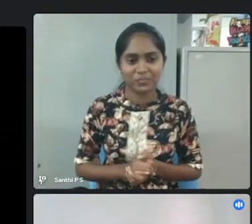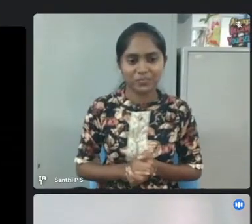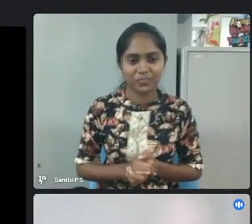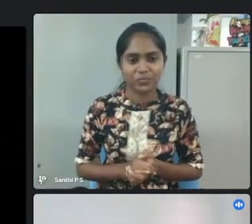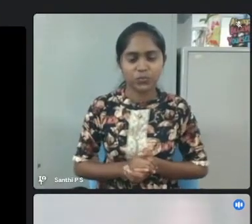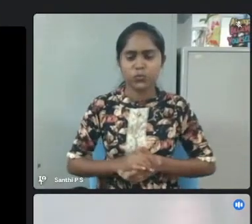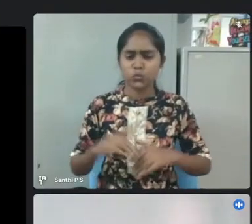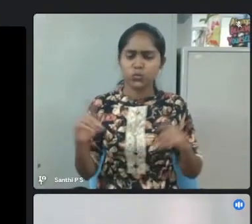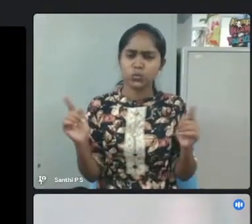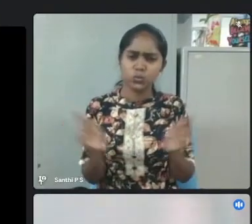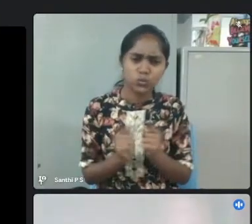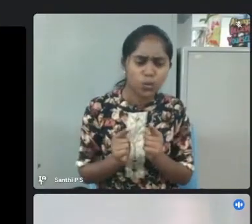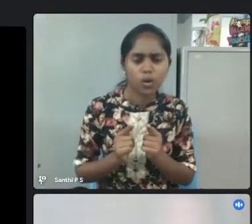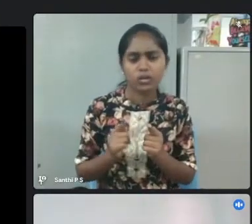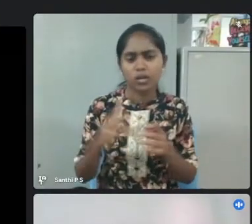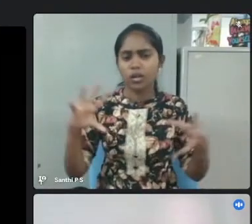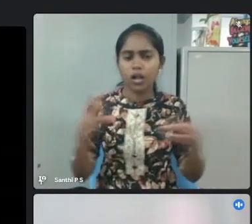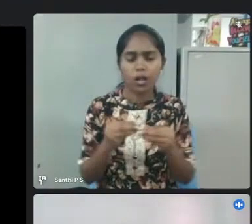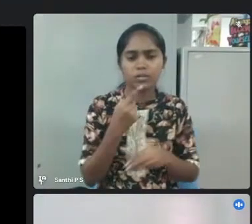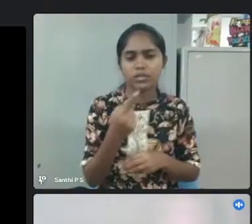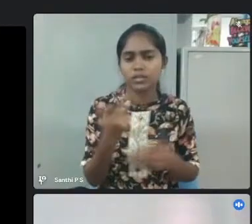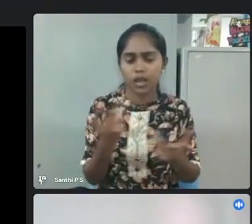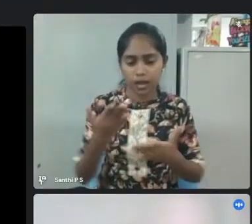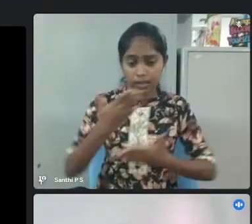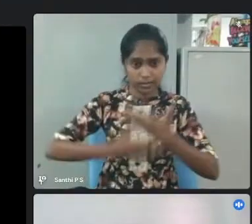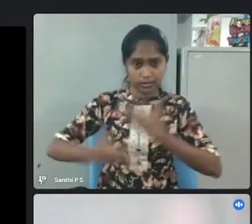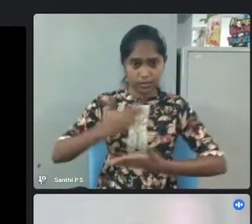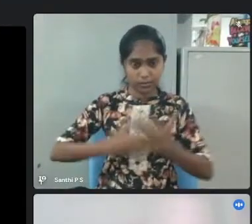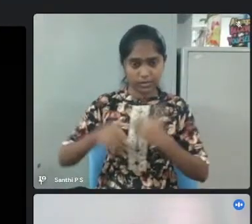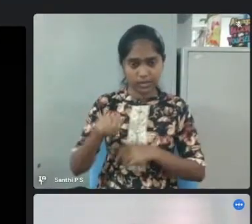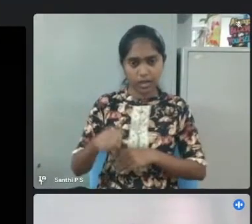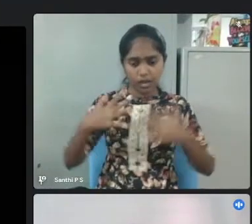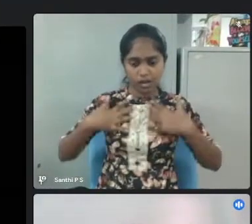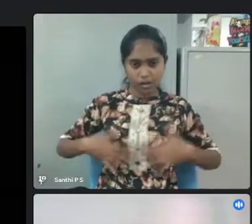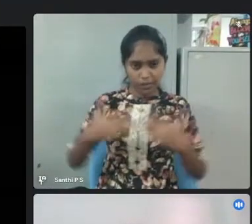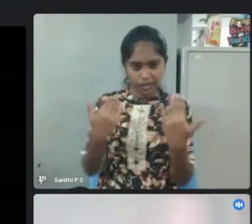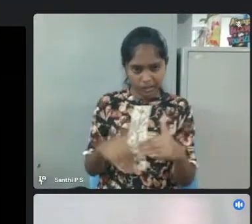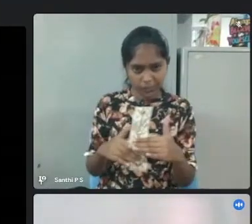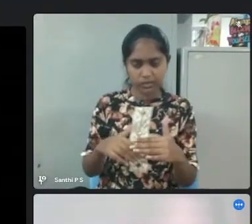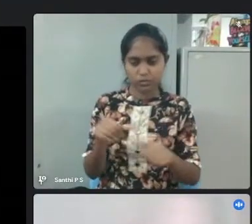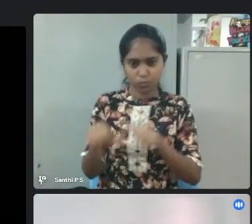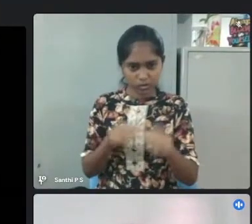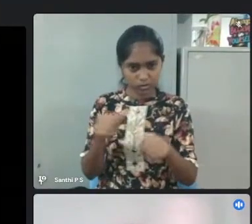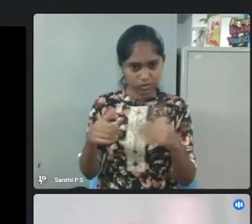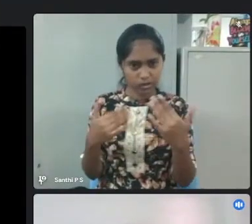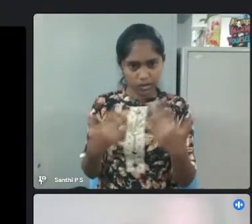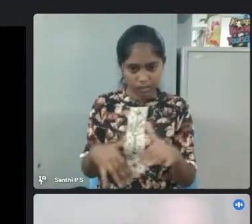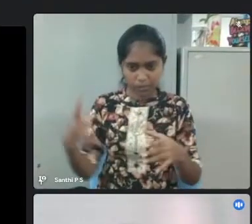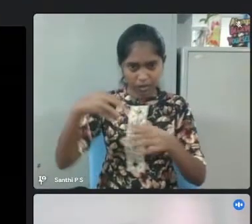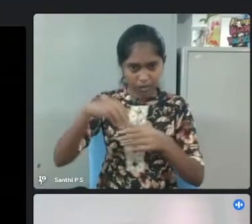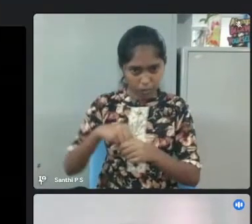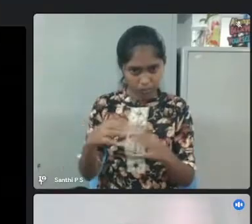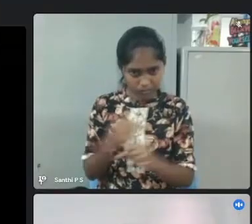ചുരുക്കി പറയുമ്പോൾ ഭിന്നശേഷി എന്നുള്ളത് നമ്മൾ ശാരീരിക പരിമിതികളും പ്രവർത്തന പരിമിതികളും പങ്കാളിത്ത